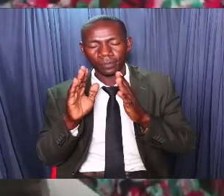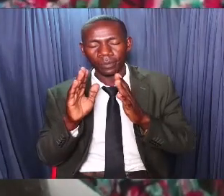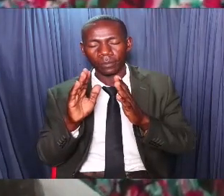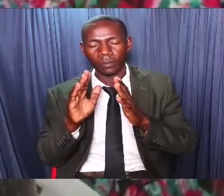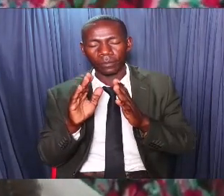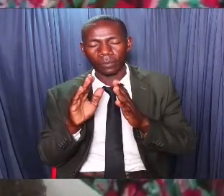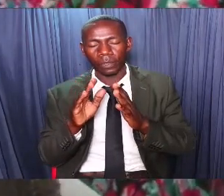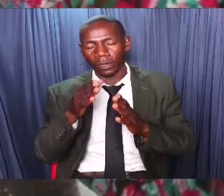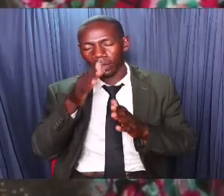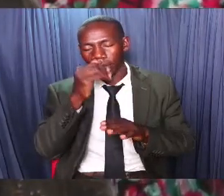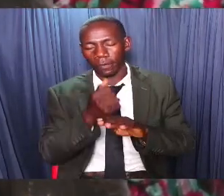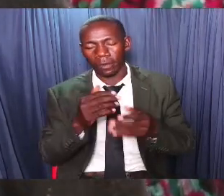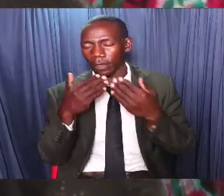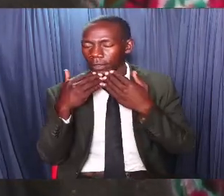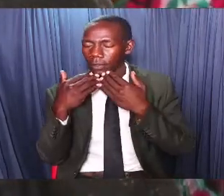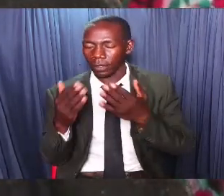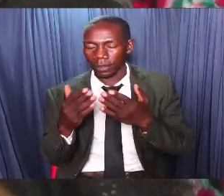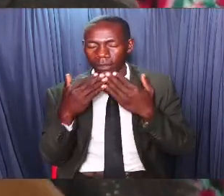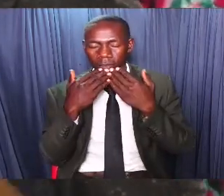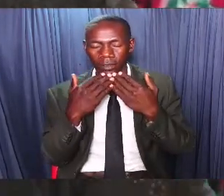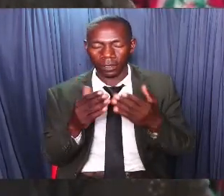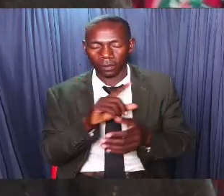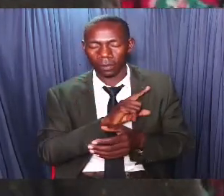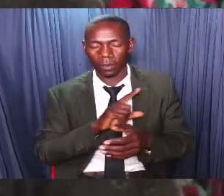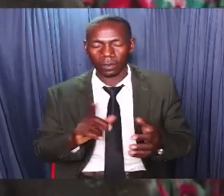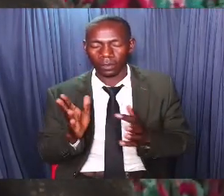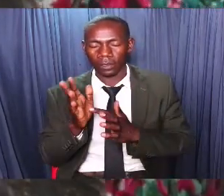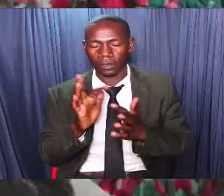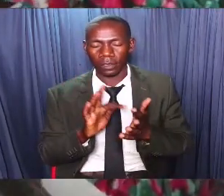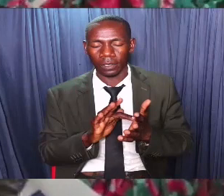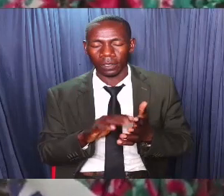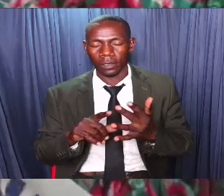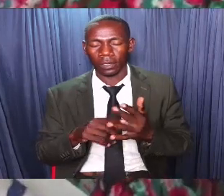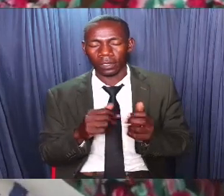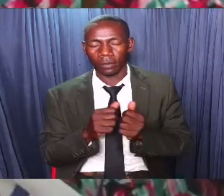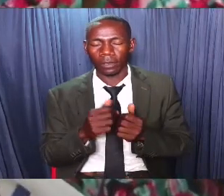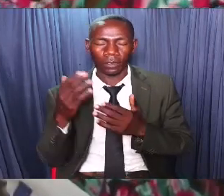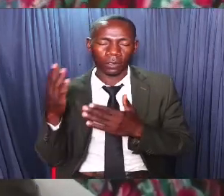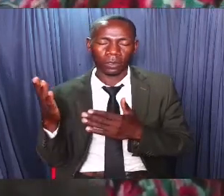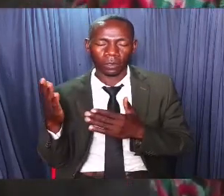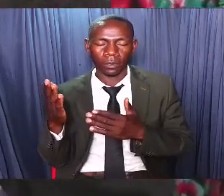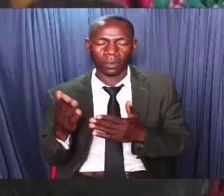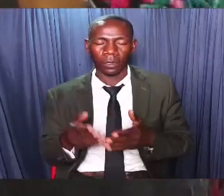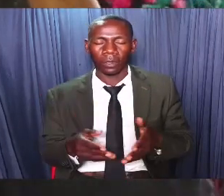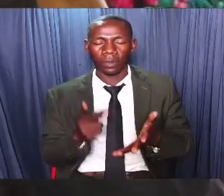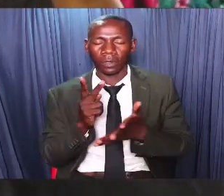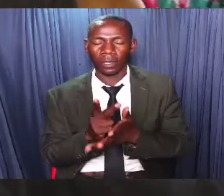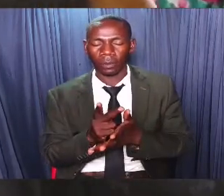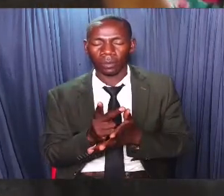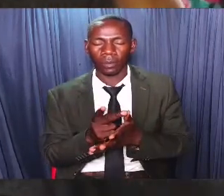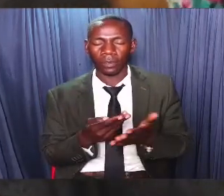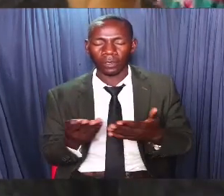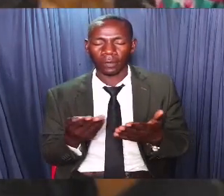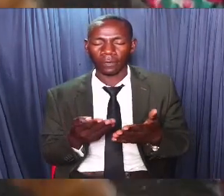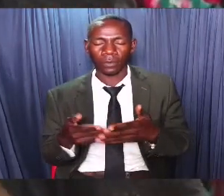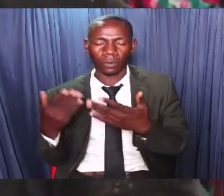tumeenda. Mungu mwanzilishi, nakushukuru, asante Bwana Yesu. Hivyo Bwana tumeanza pamoja nawe, na hivyo Bwana tunaiweka ibada